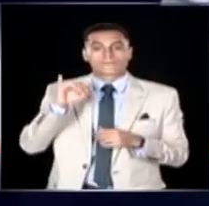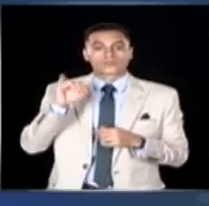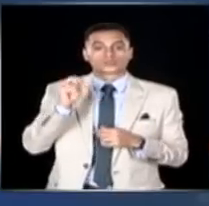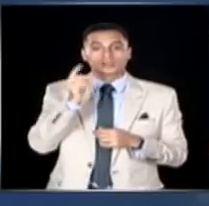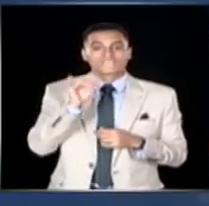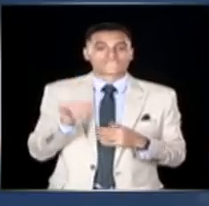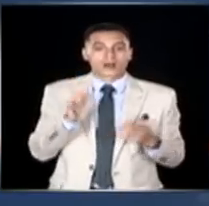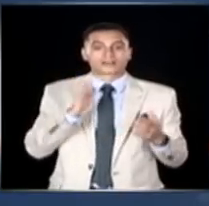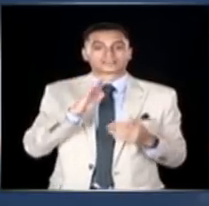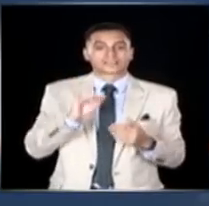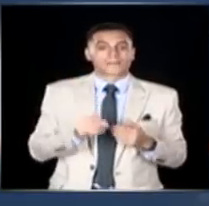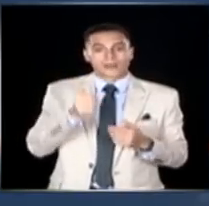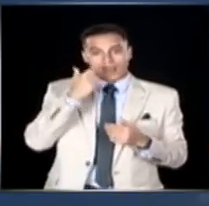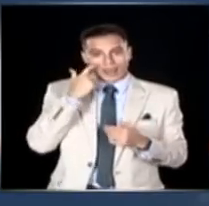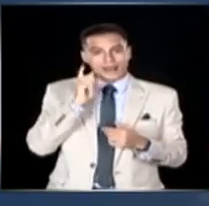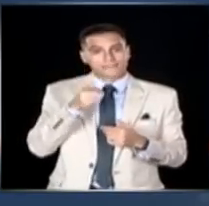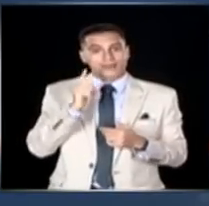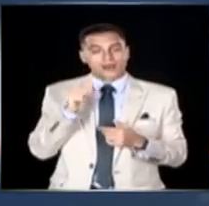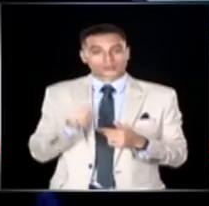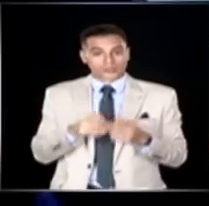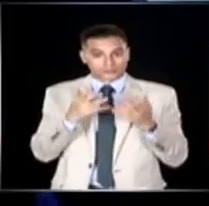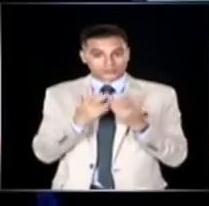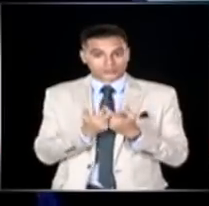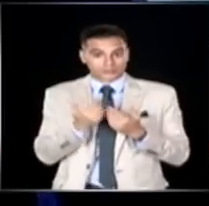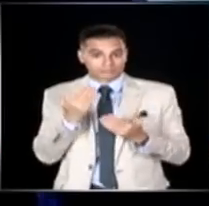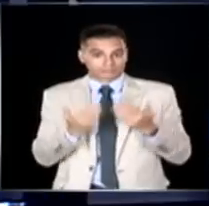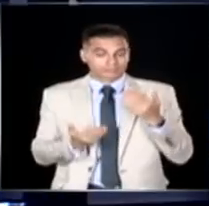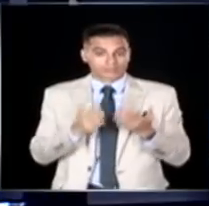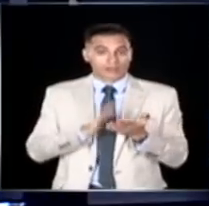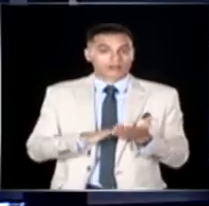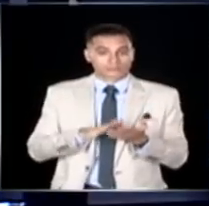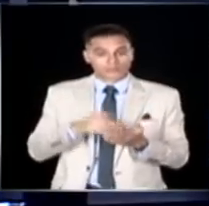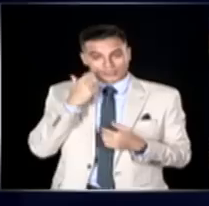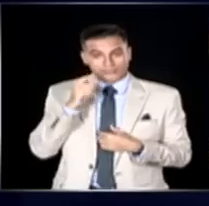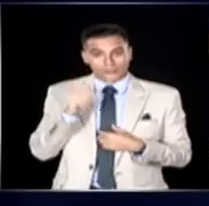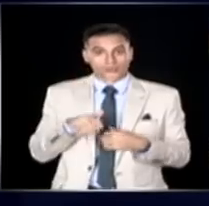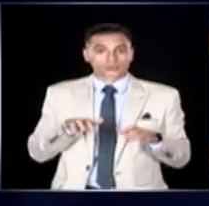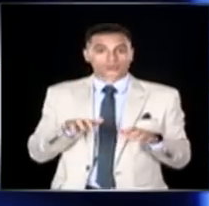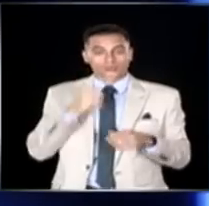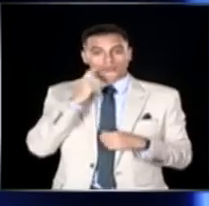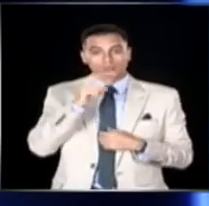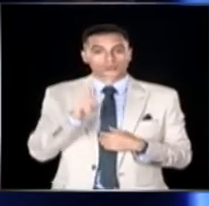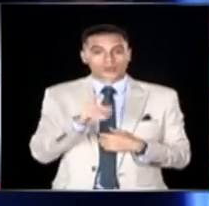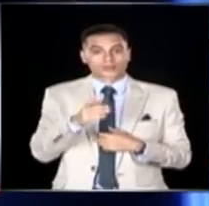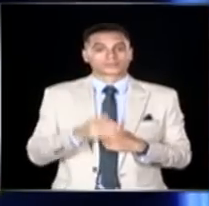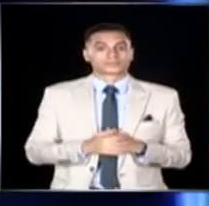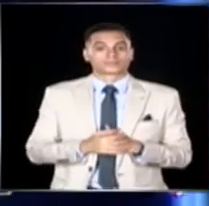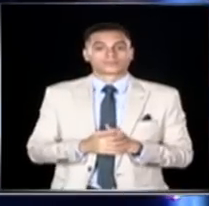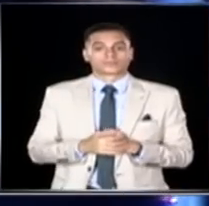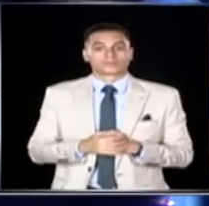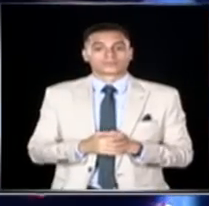وسما. وخلي بالك يا سما النتيجة ابتدت تبعد. تكنولوجيا. والسؤال هو